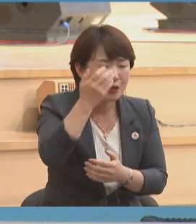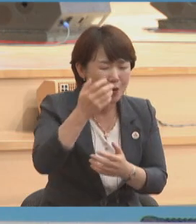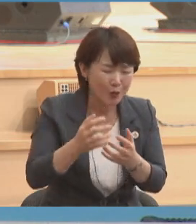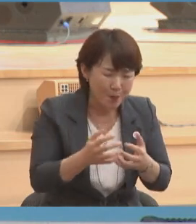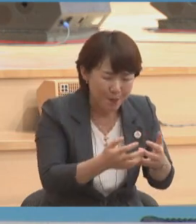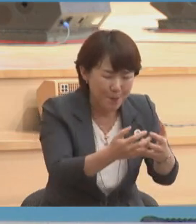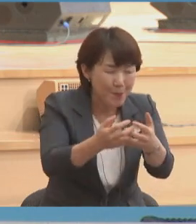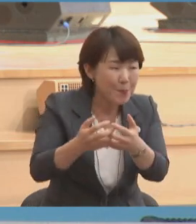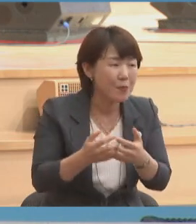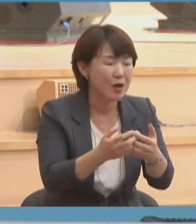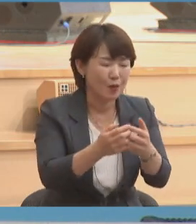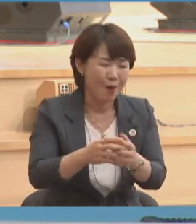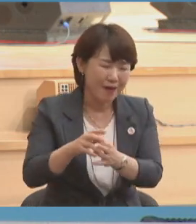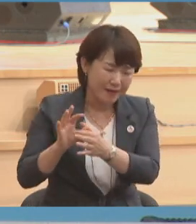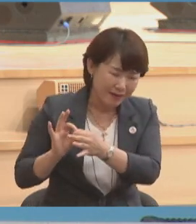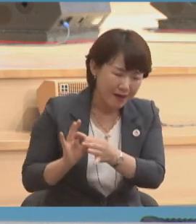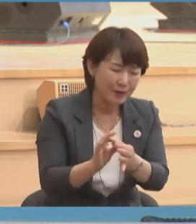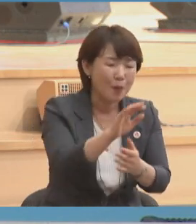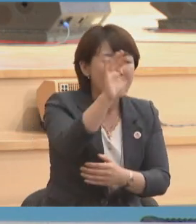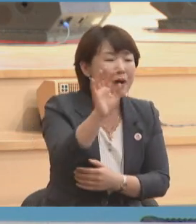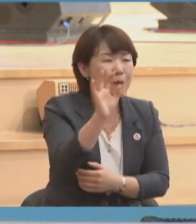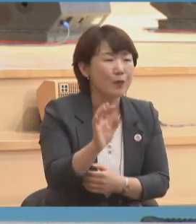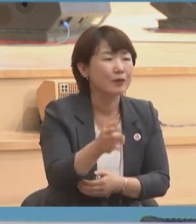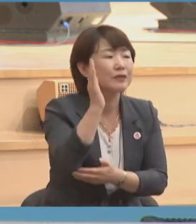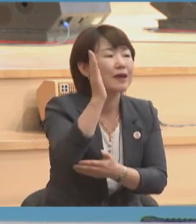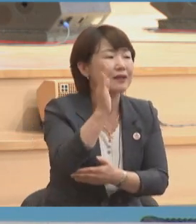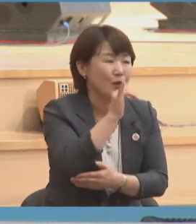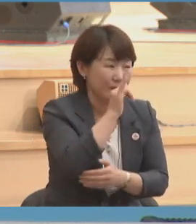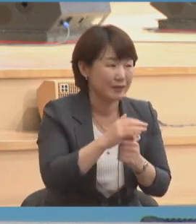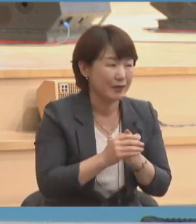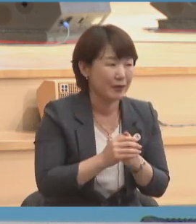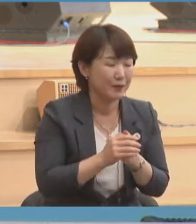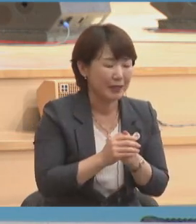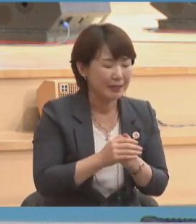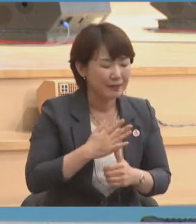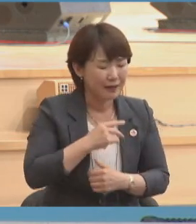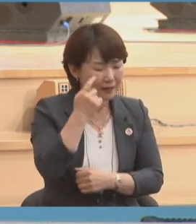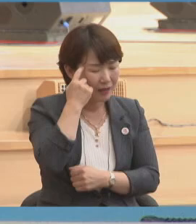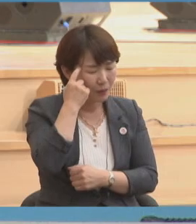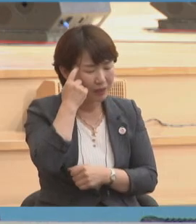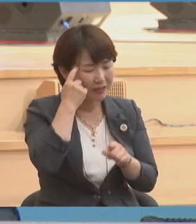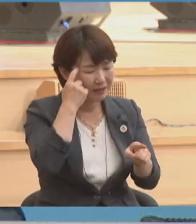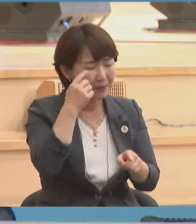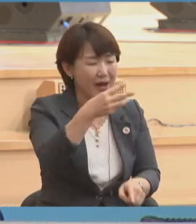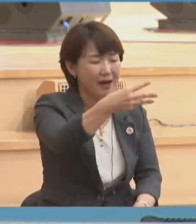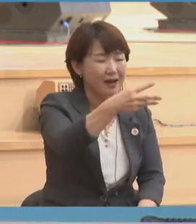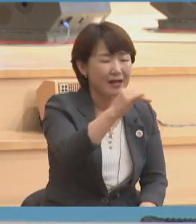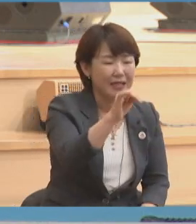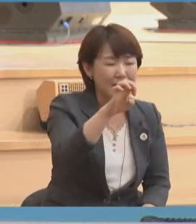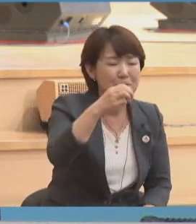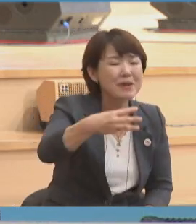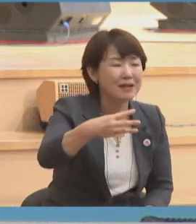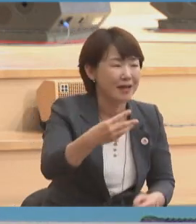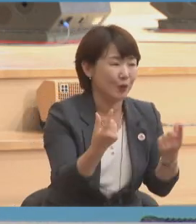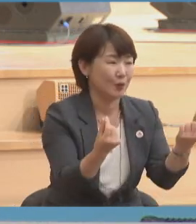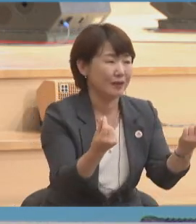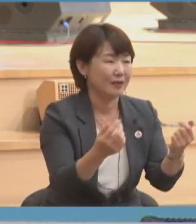체험받으라고 계속 얘기하는 거예요. 여러분 이거는 저는요 리필의 원리와 똑같다 그렇게 생각해요. 요즘 패밀리 레스토랑에